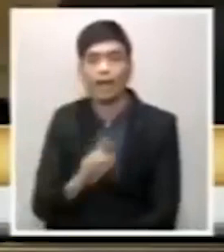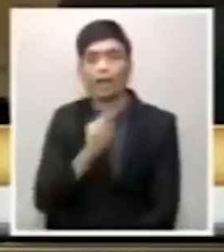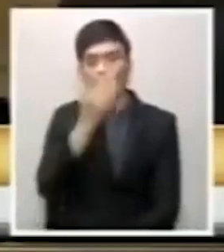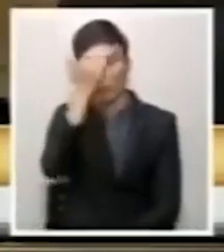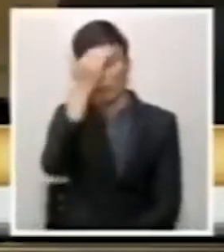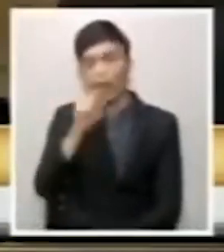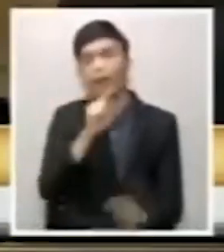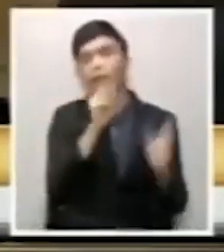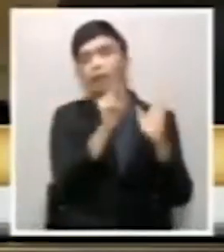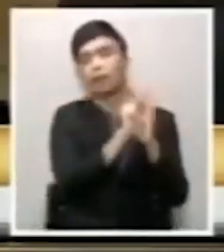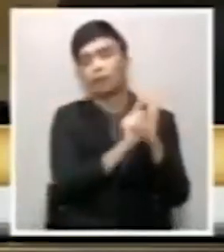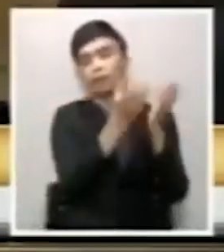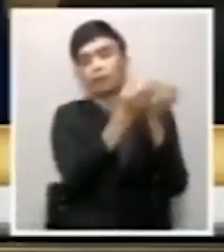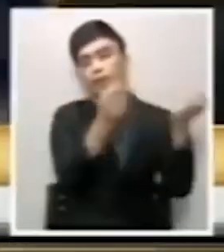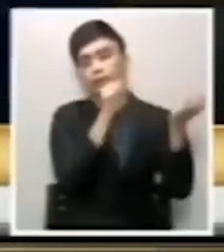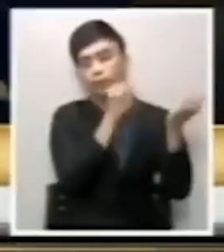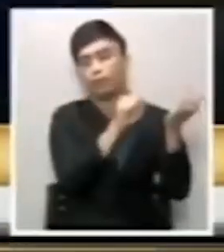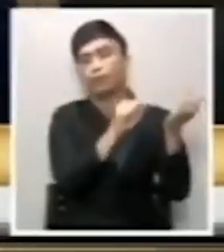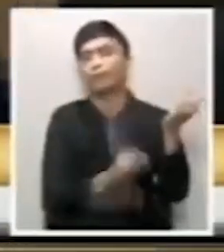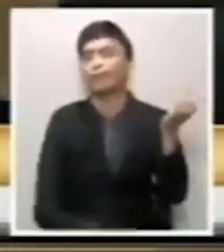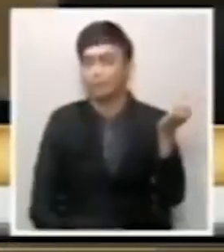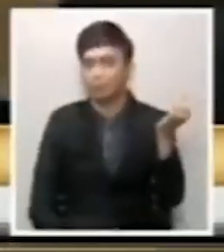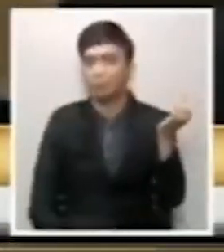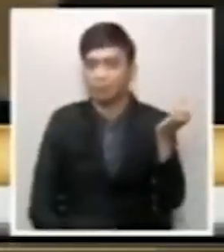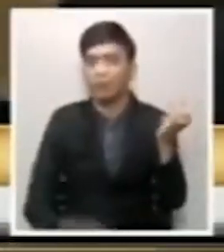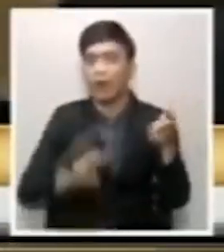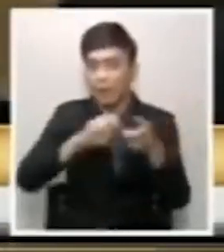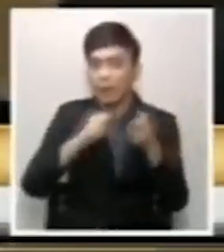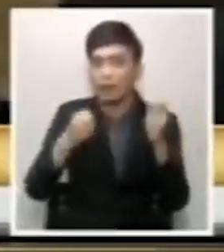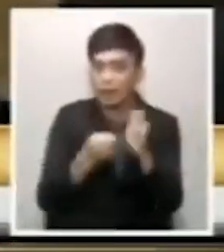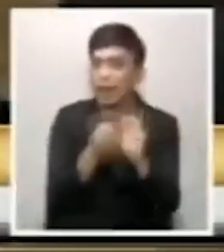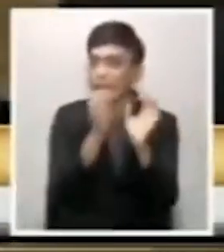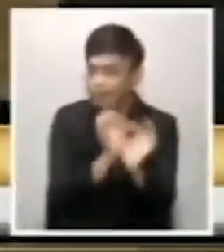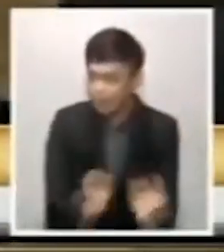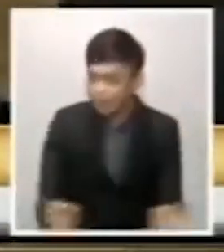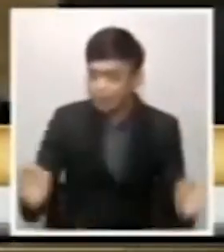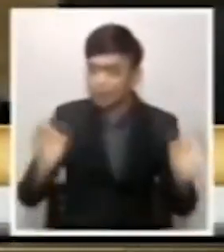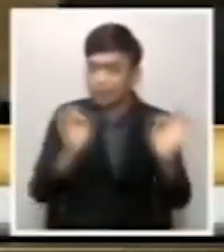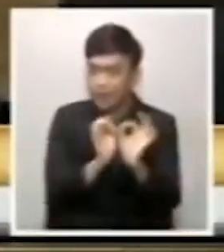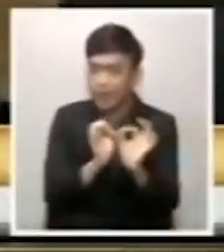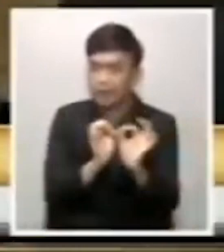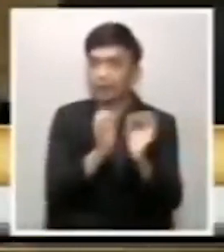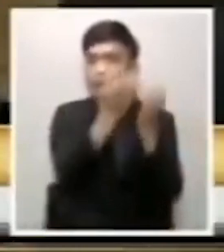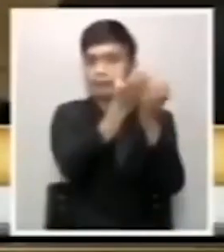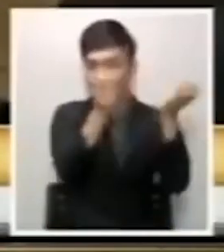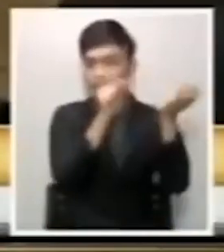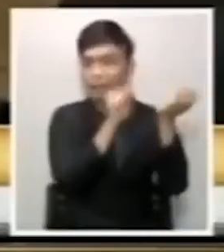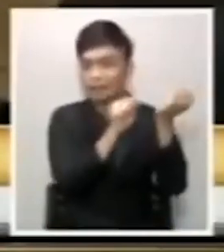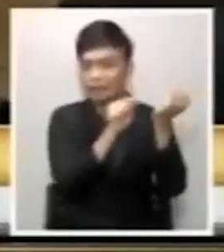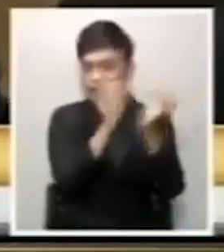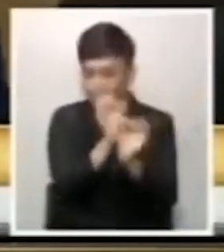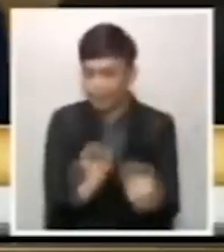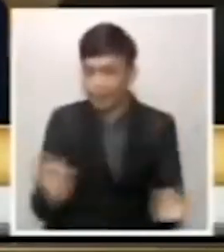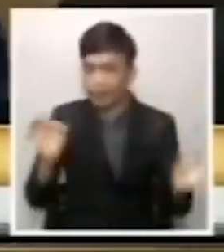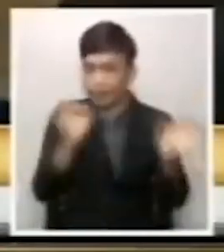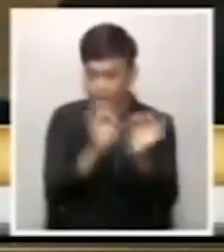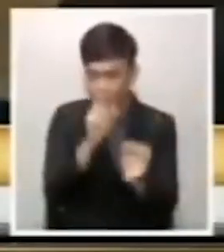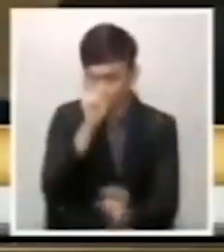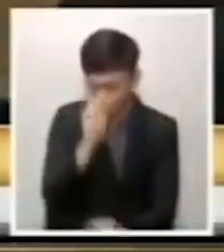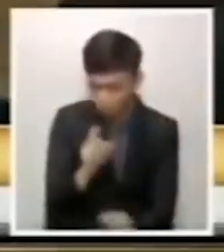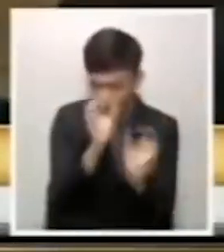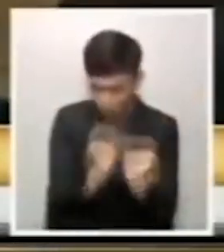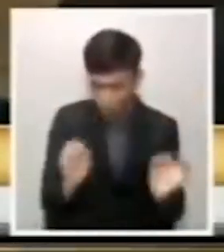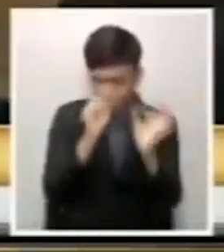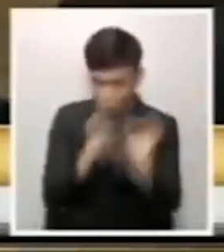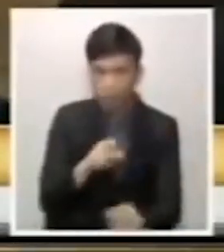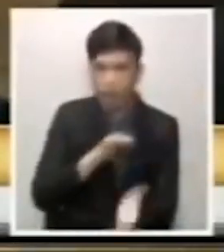ฉบับนี้ตัวปัญหาที่สำคัญที่สุดของรัฐธรรมนูญฉบับนี้ที่ผมจำเป็นต้องเรียนต่อท่านประธ